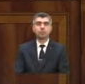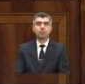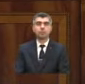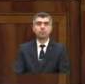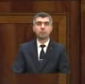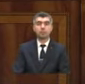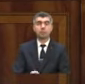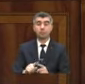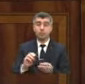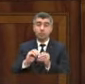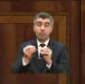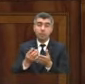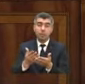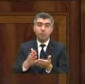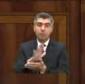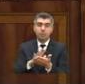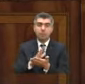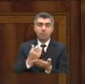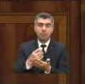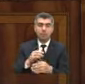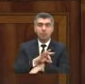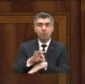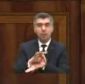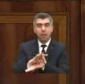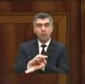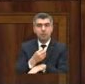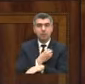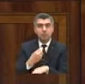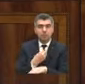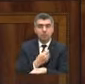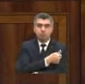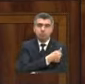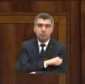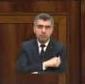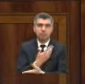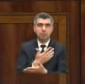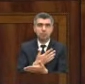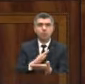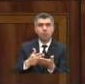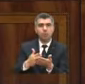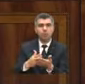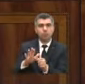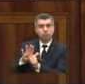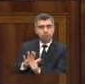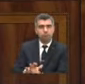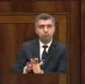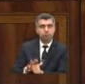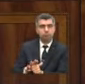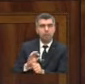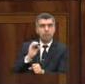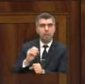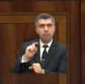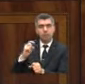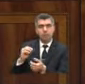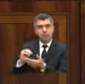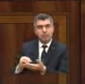هذا المشكل اللي وصل ليه الموارد البشرية مشكل كارثي، وإلى زينا على الممرضين والغب اللي كيحصل لهم من عدم تسوية